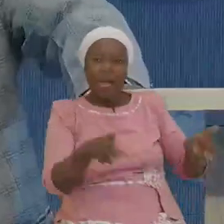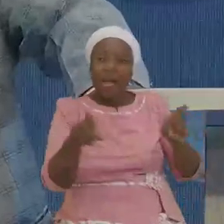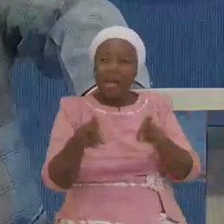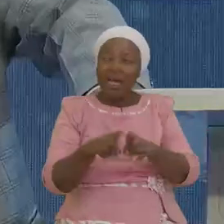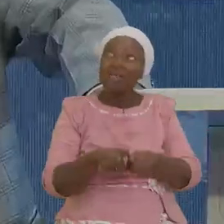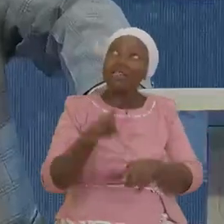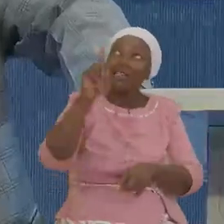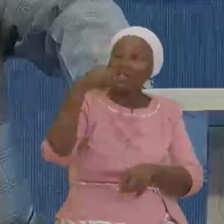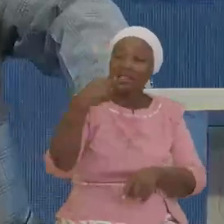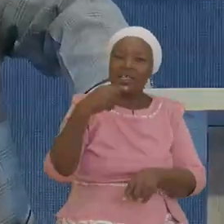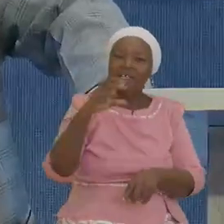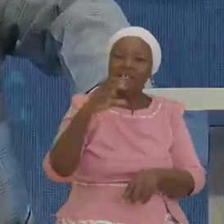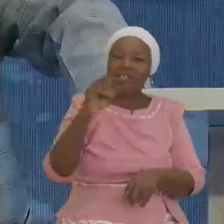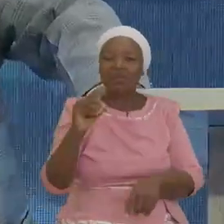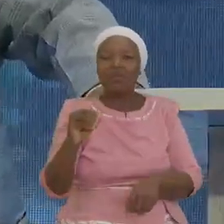Regarde ma côte ici.